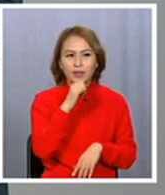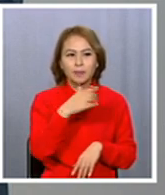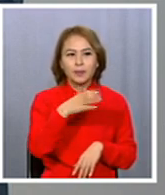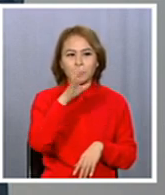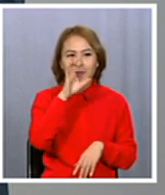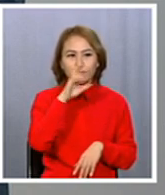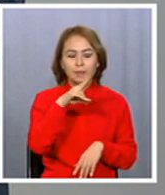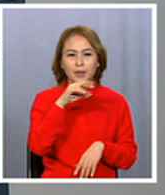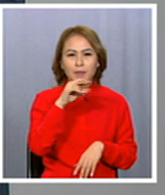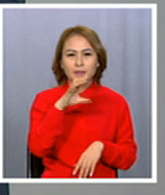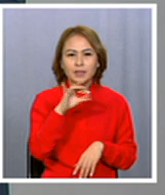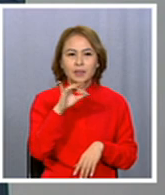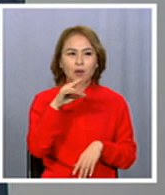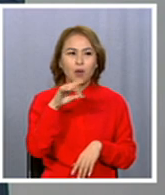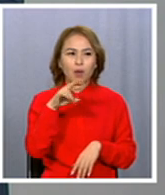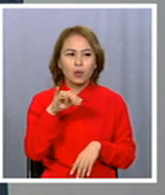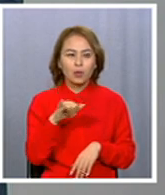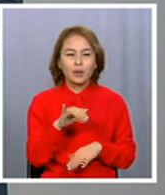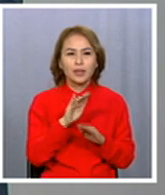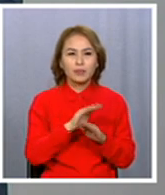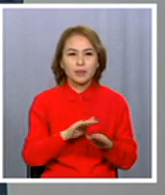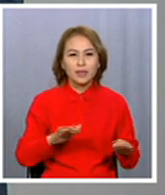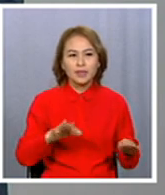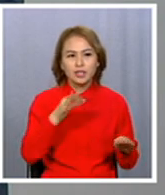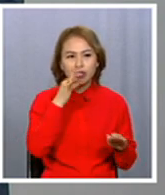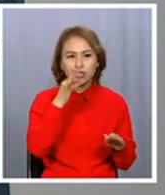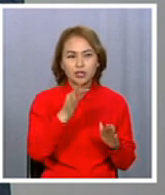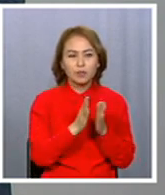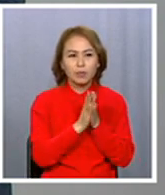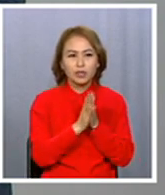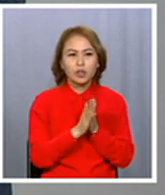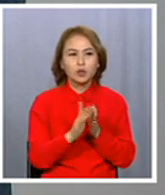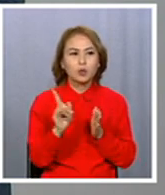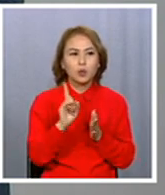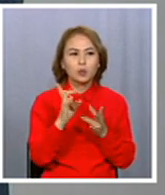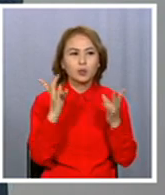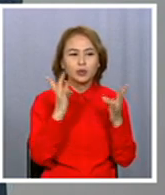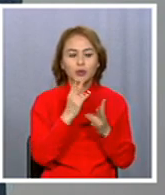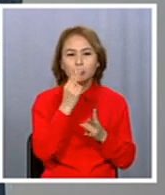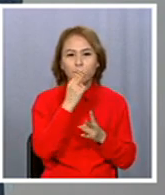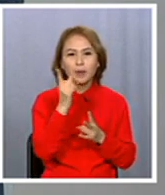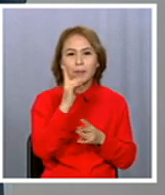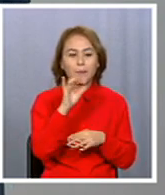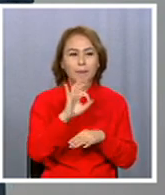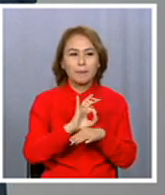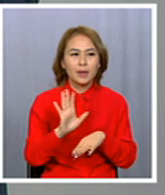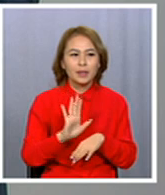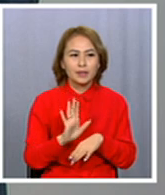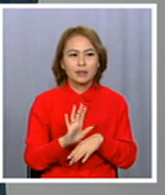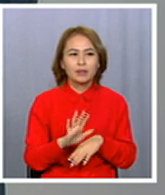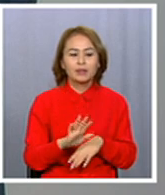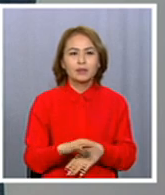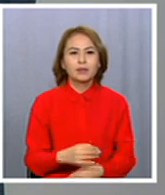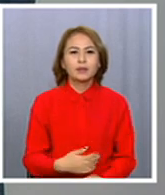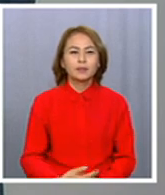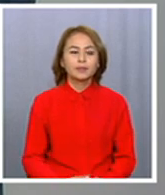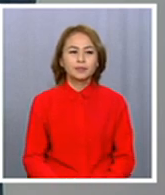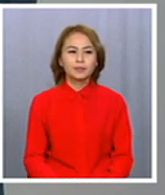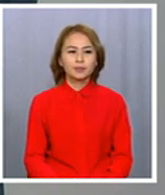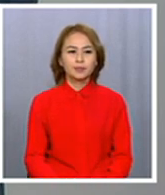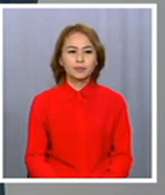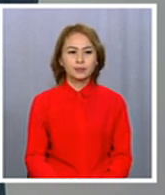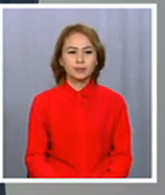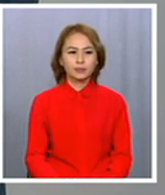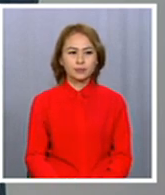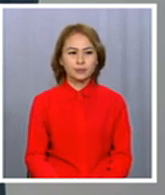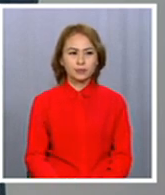пил пепси-колу. Ребята, скажите, пожалуйста, что нужно есть, чтобы не болеть? До свидания,